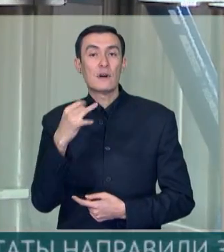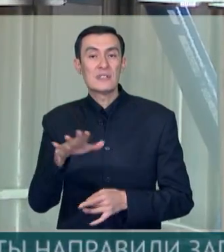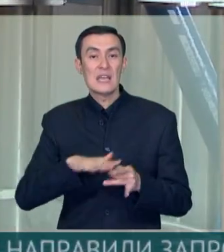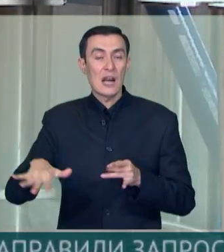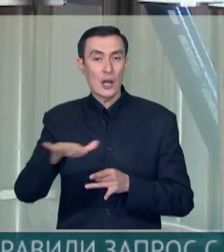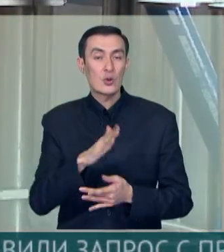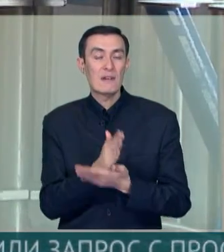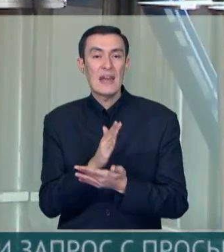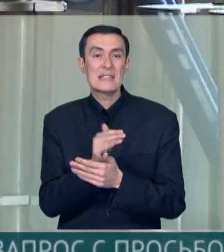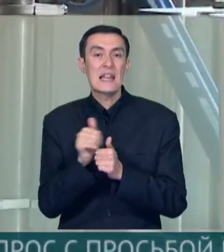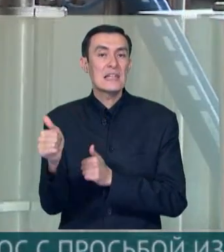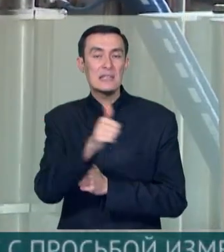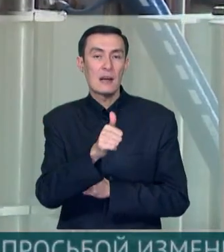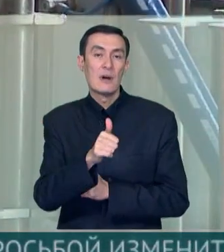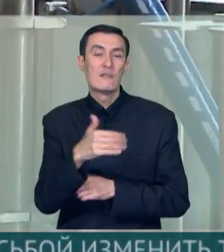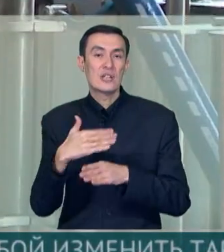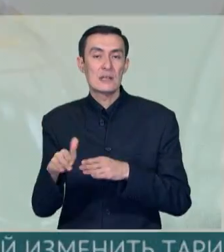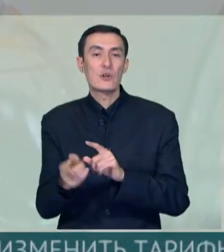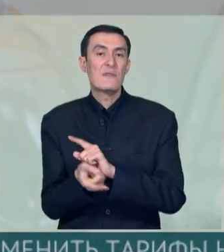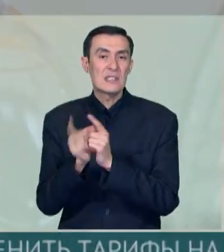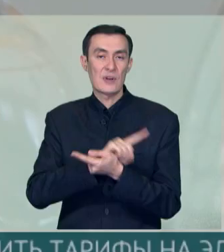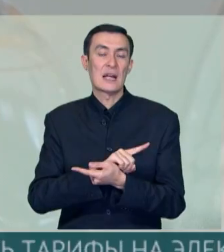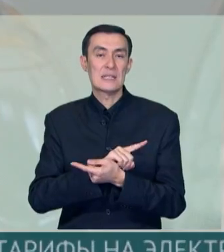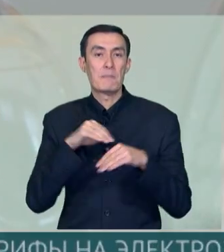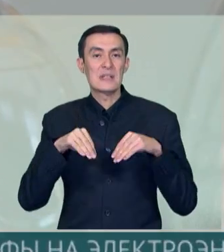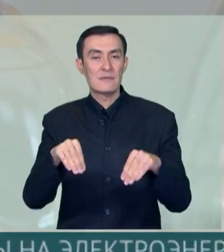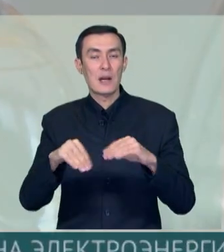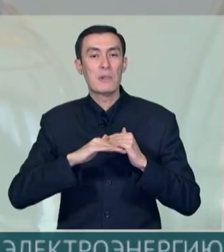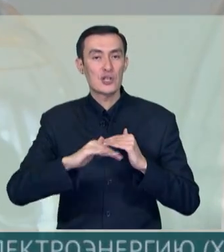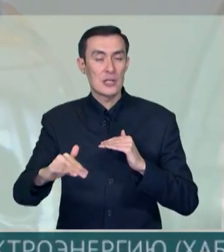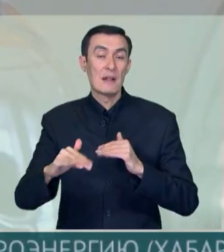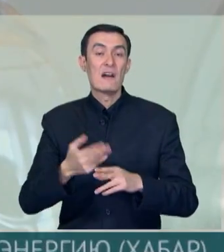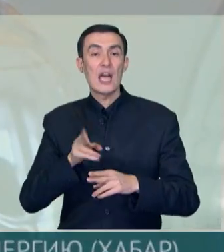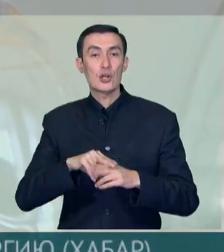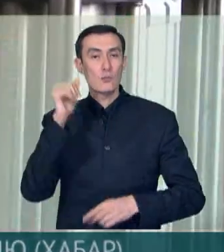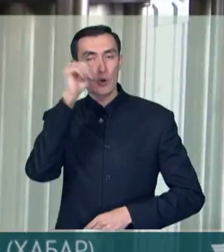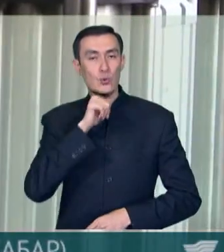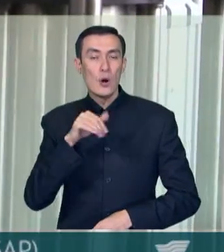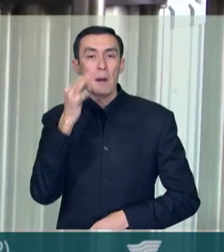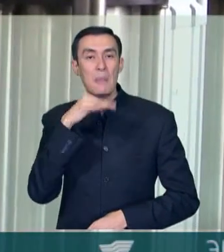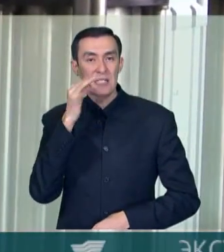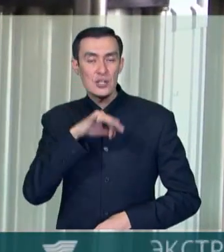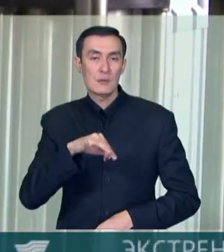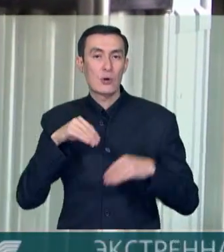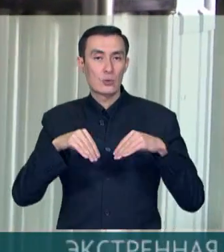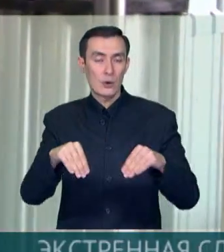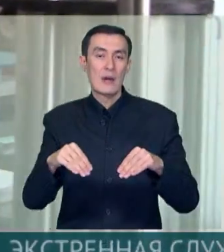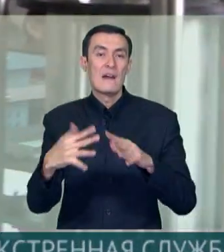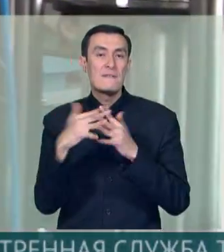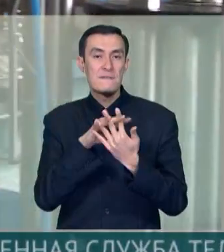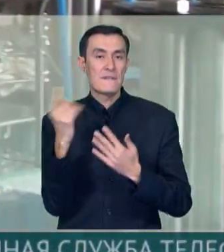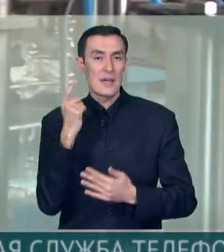район является лидером в области по диверсификации посевных площадей. В этом году масличными культурами местные